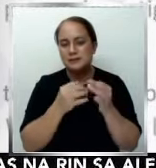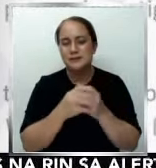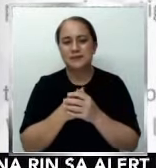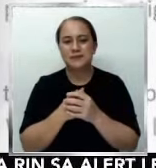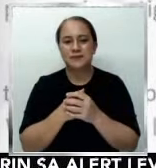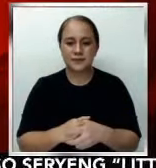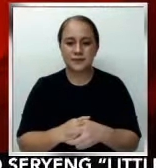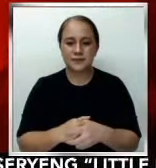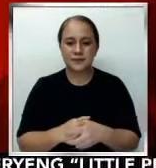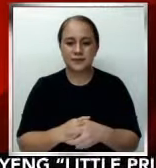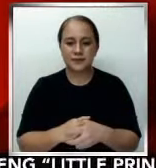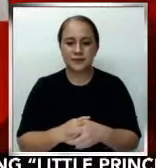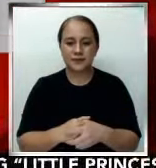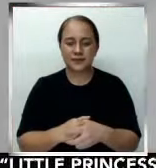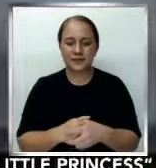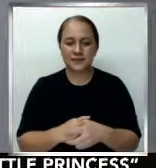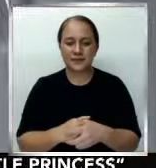oras.